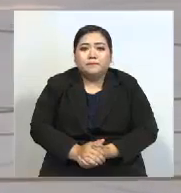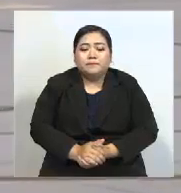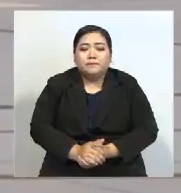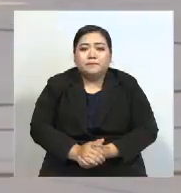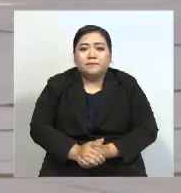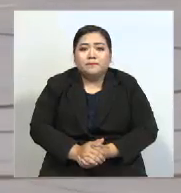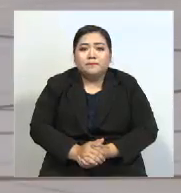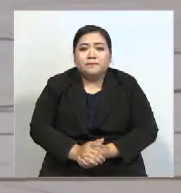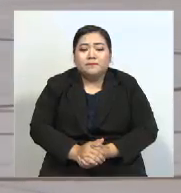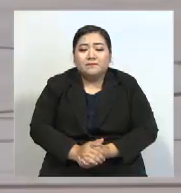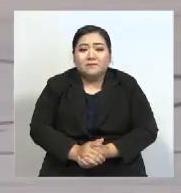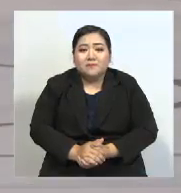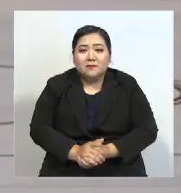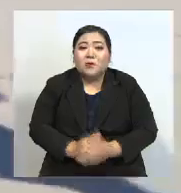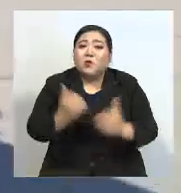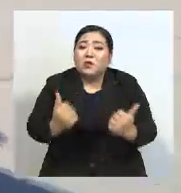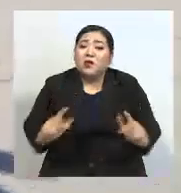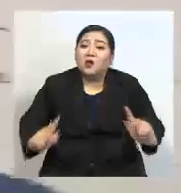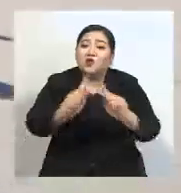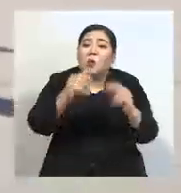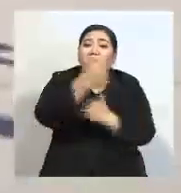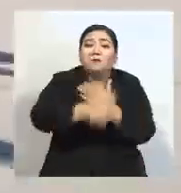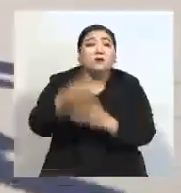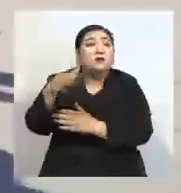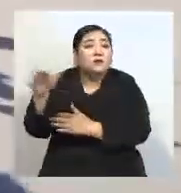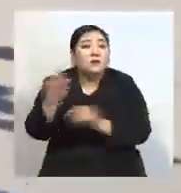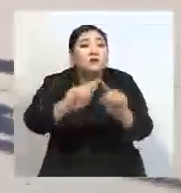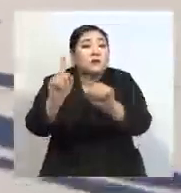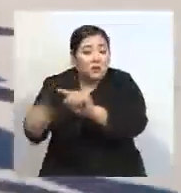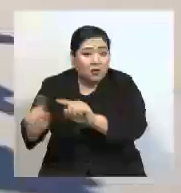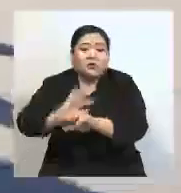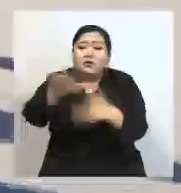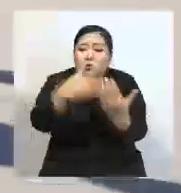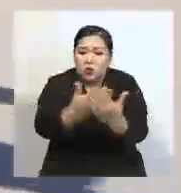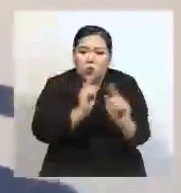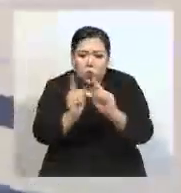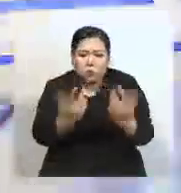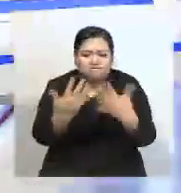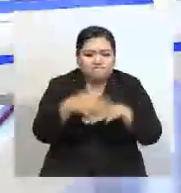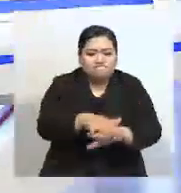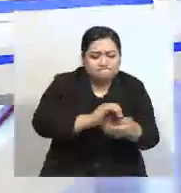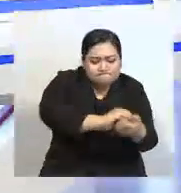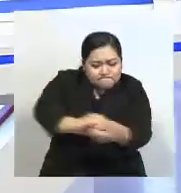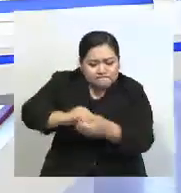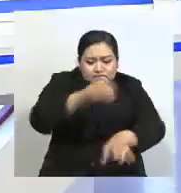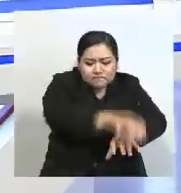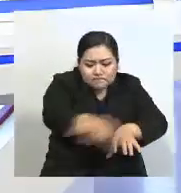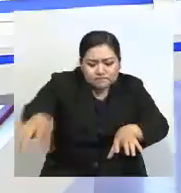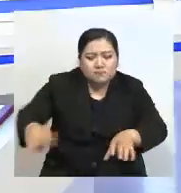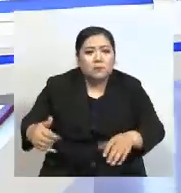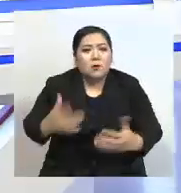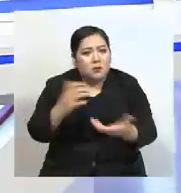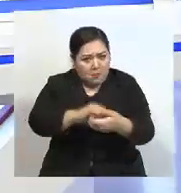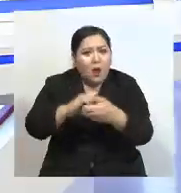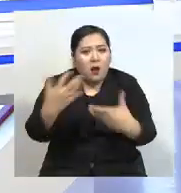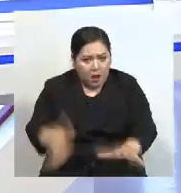อย่างที่คุณปวีณาบอกไปนะคะว่าตอนนี้กระทรวงการต่างประเทศประสานทุกหน่วยงานไว้แล้วนะคะเพื่อจะเตรียมความพร้อมดูแลทีนี้มาดูในส่วนของการดู